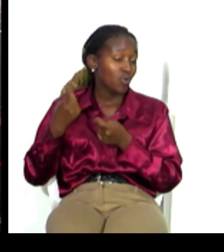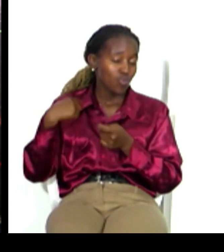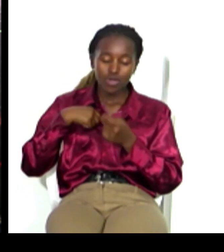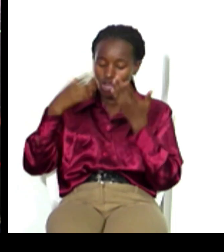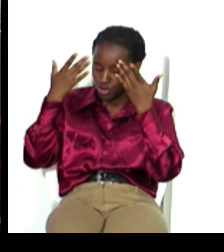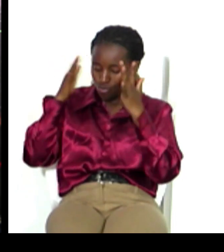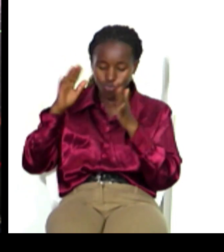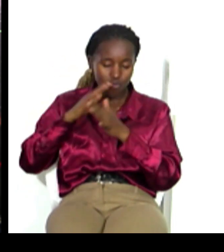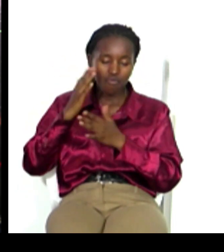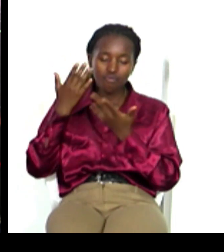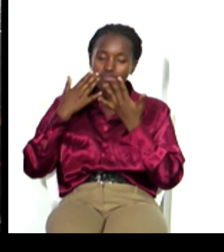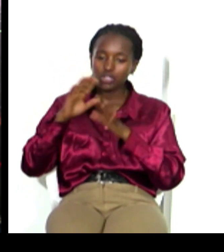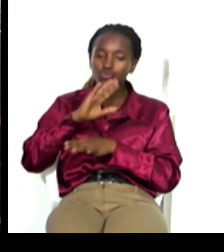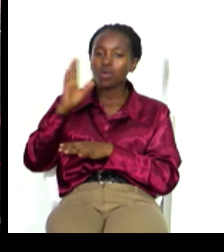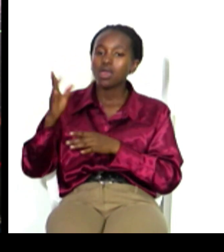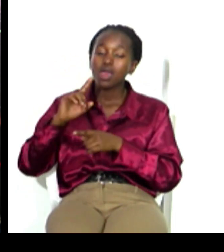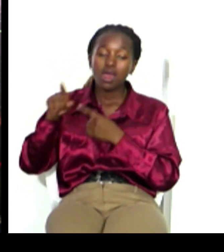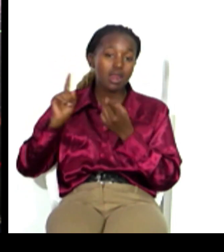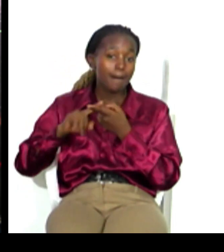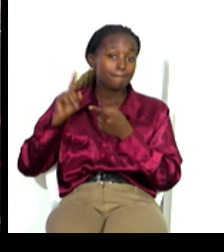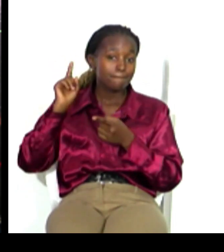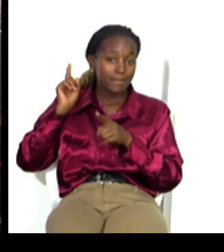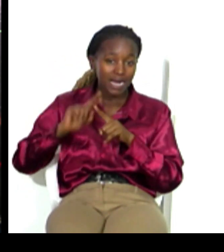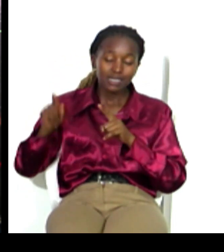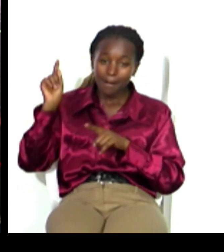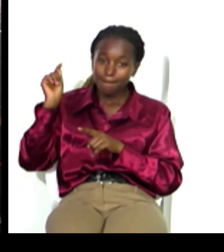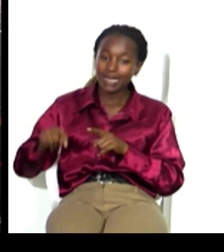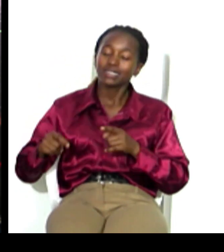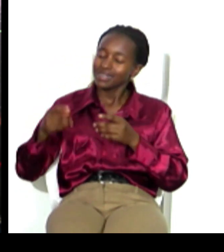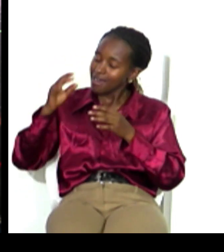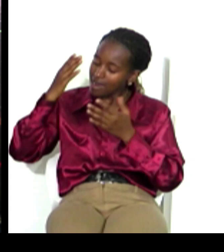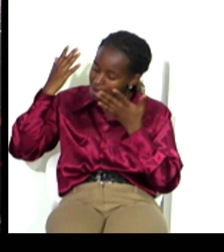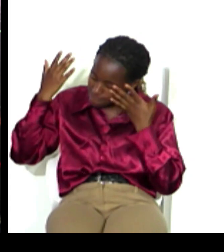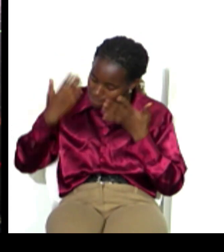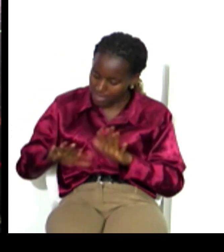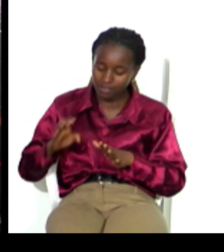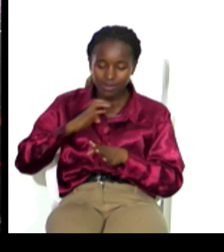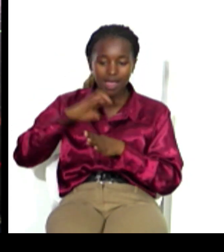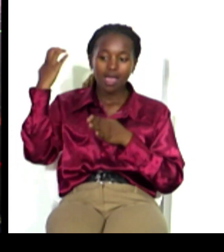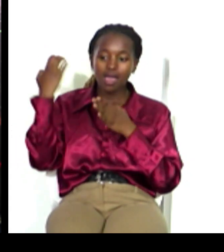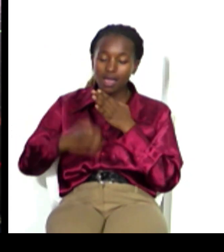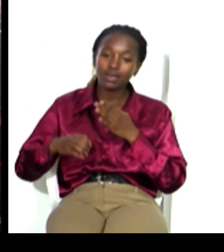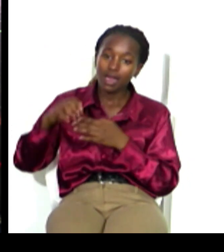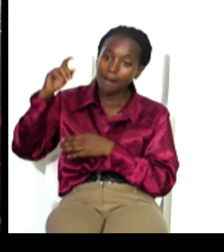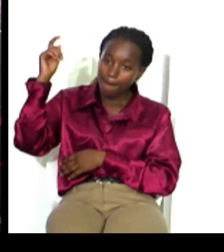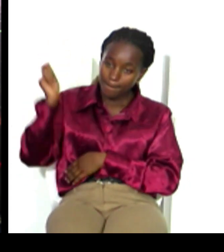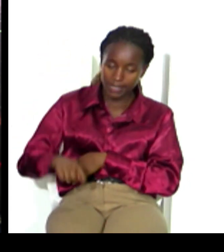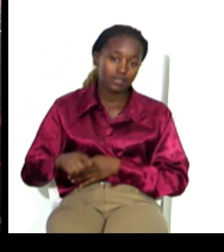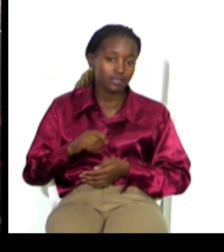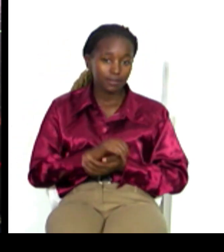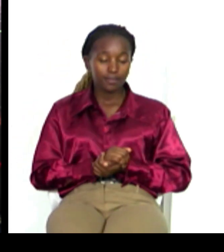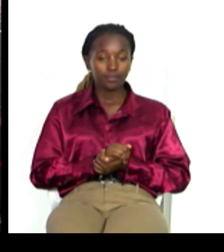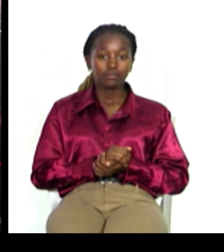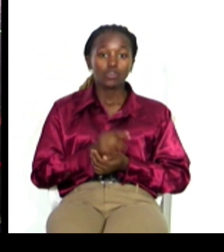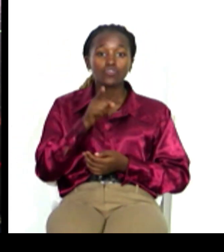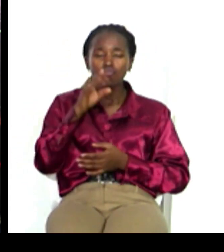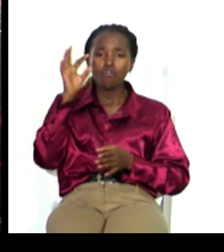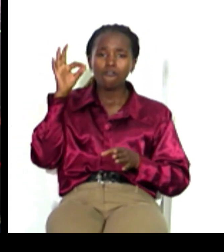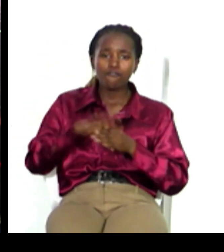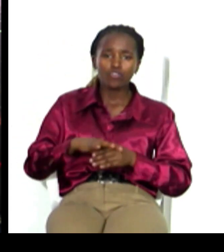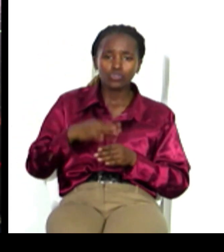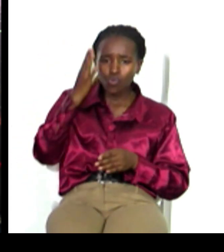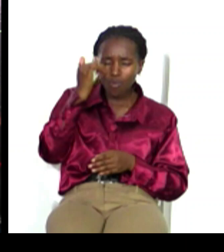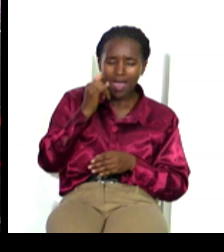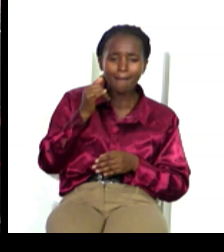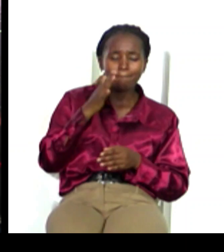ndio inatumaliza sana kama wa Kenya. The tribal politics ndio inatumaliza. Huyu anapigia mtu kura kwa sababu ni mtu wetu.